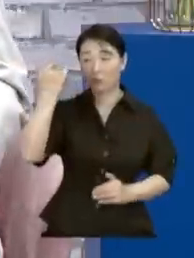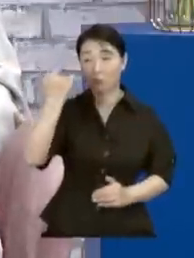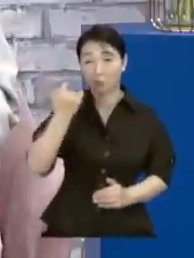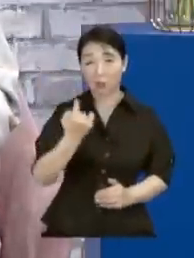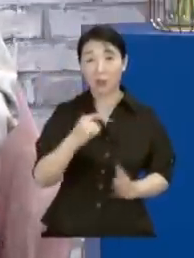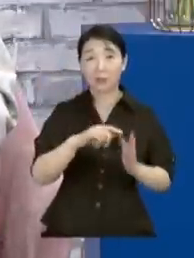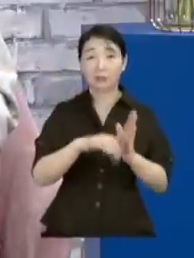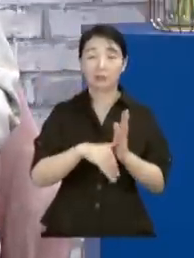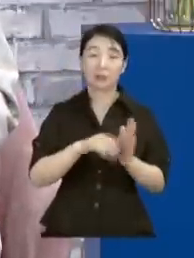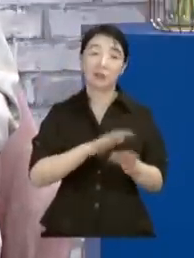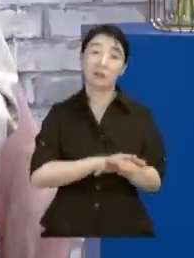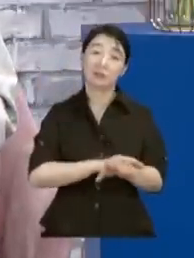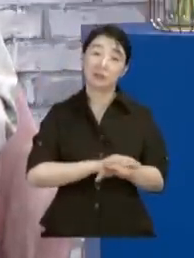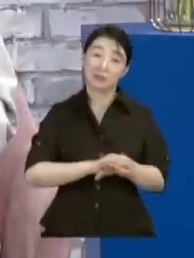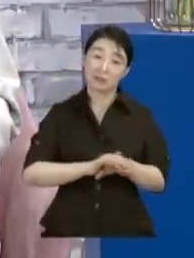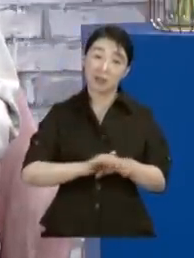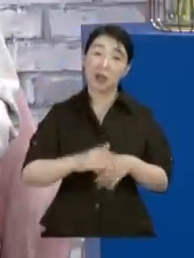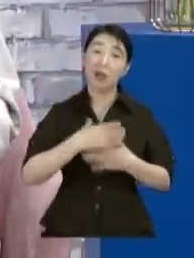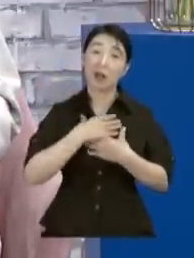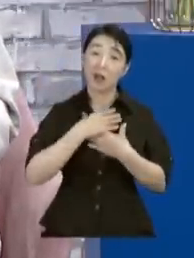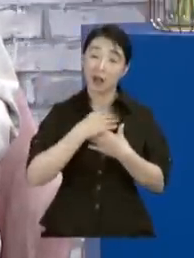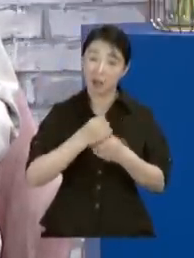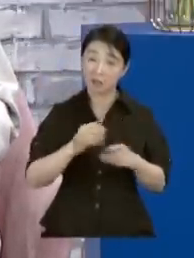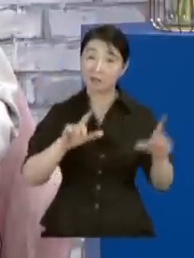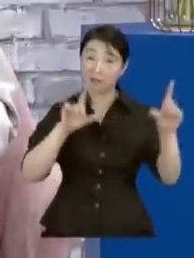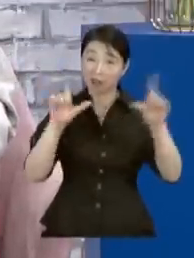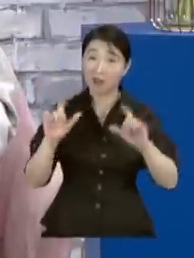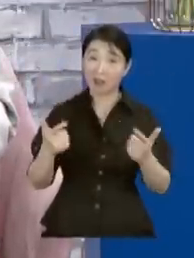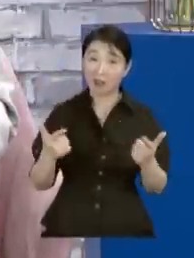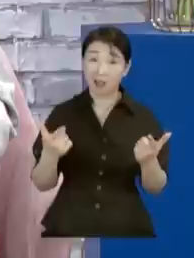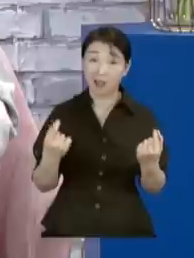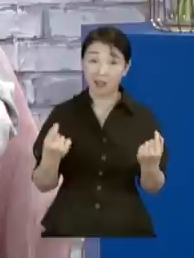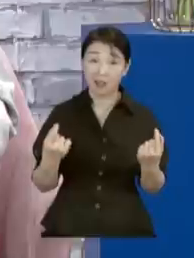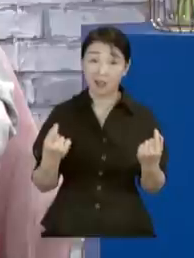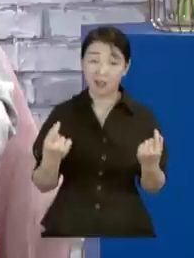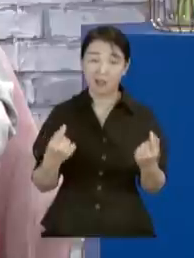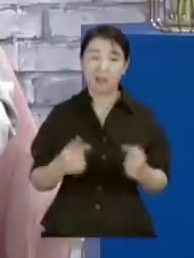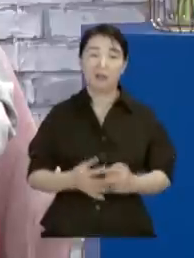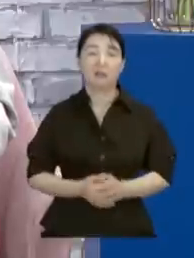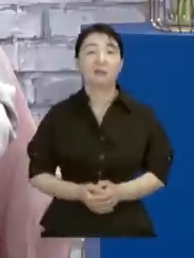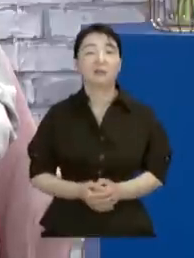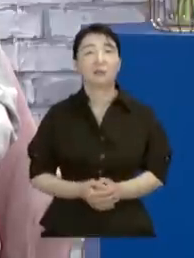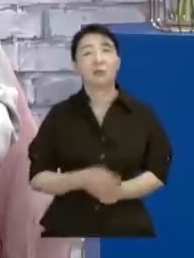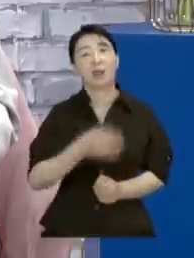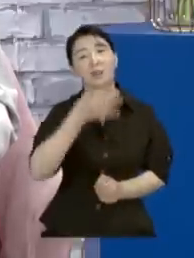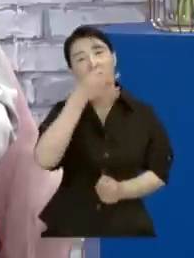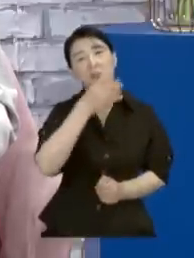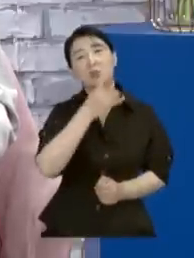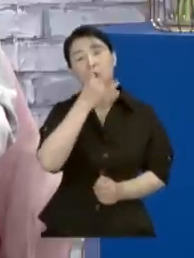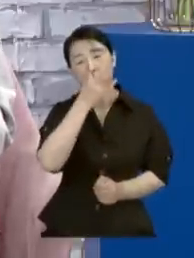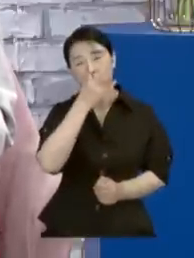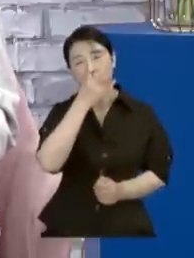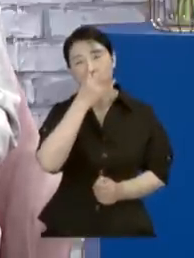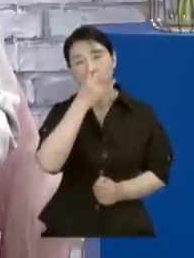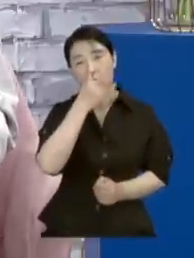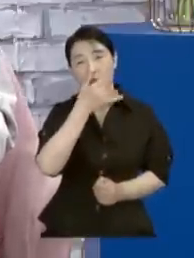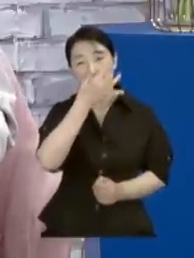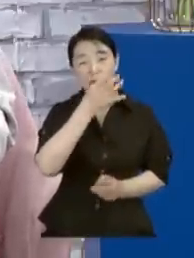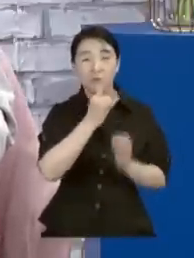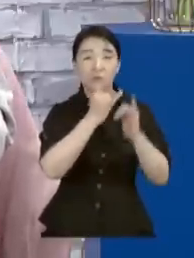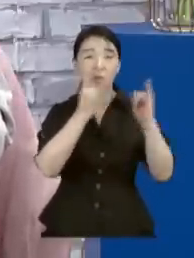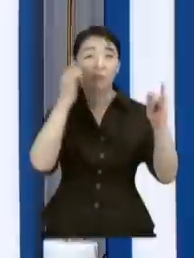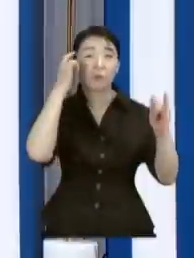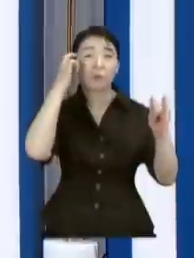다 잘 정착하는 것만은 아니더라고요. 그러니까요. 예. 또 이렇게 힘들어하시는 분들이 계시는데 그분들은